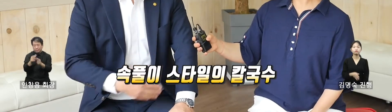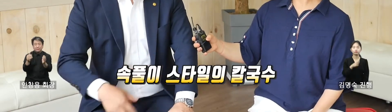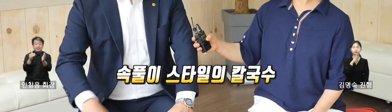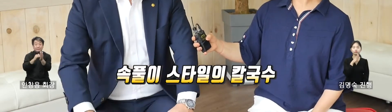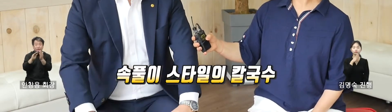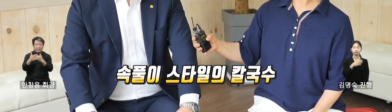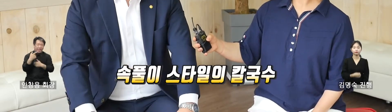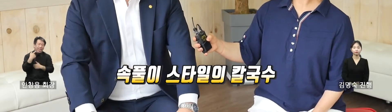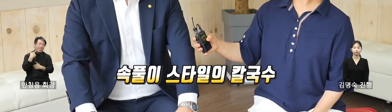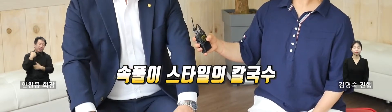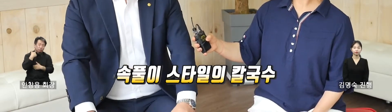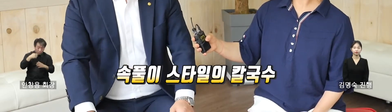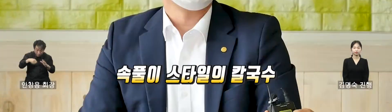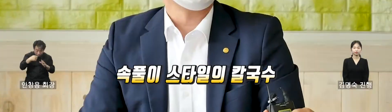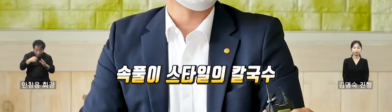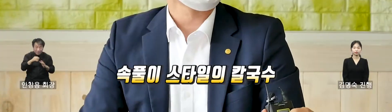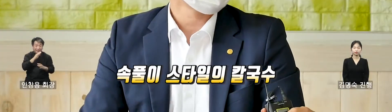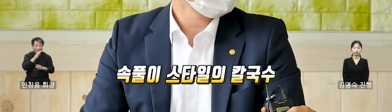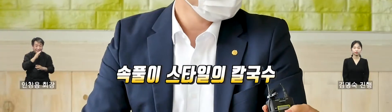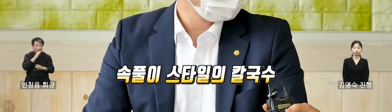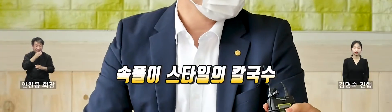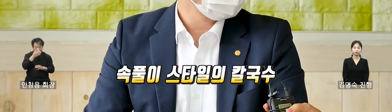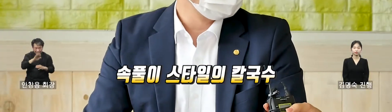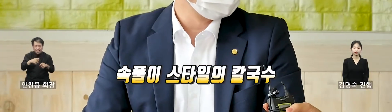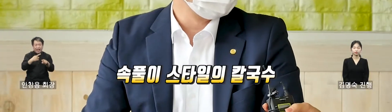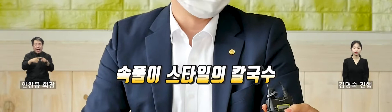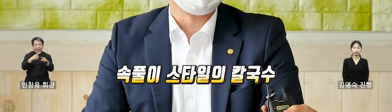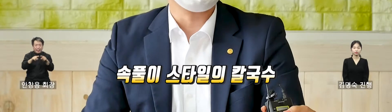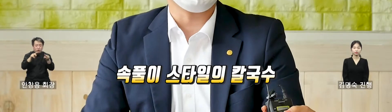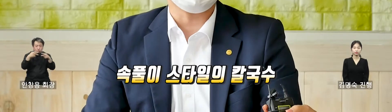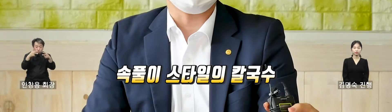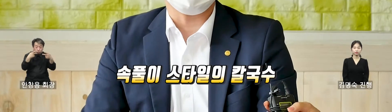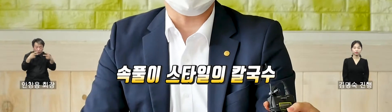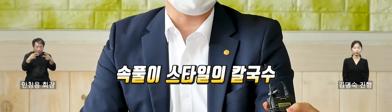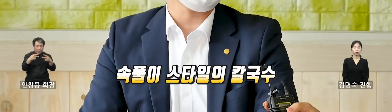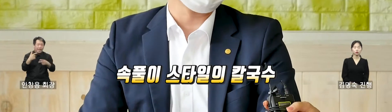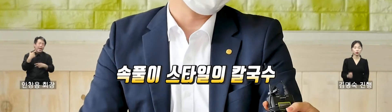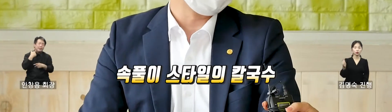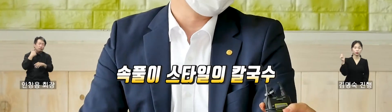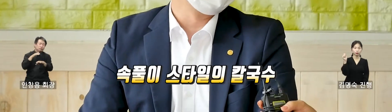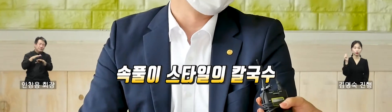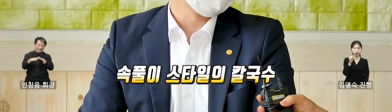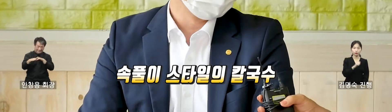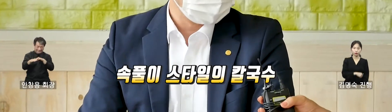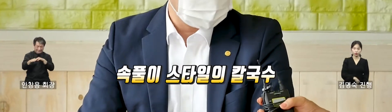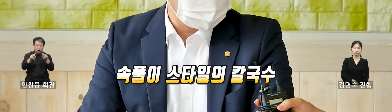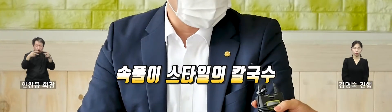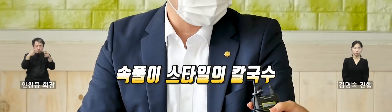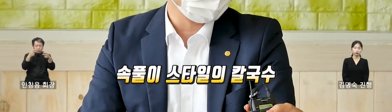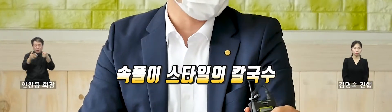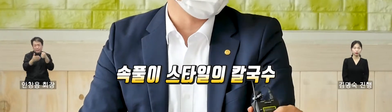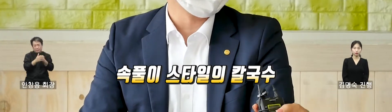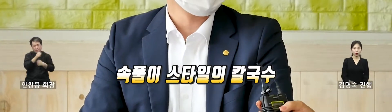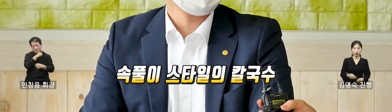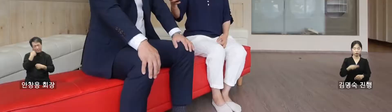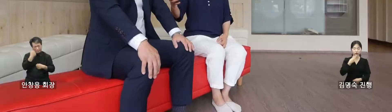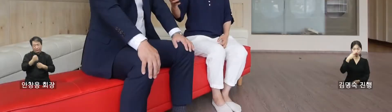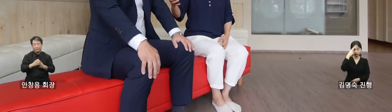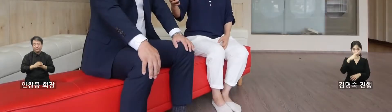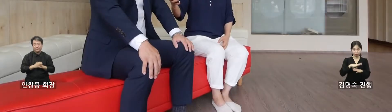근데 이곳 칼국수는 워낙 속풀이 해장국으로 유명할 정도로 칼국수가 맛있는 해장용. 걸로 소문나 있습니다. 예.